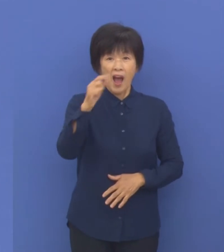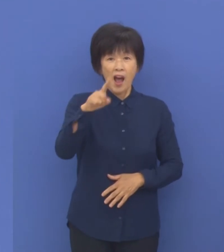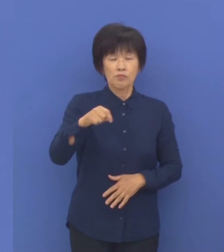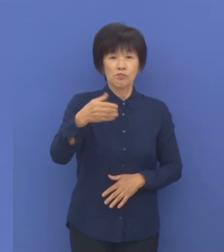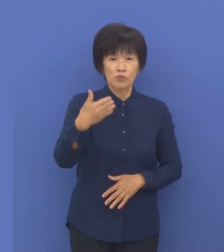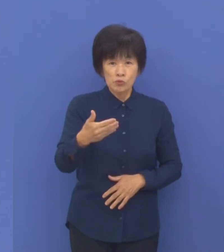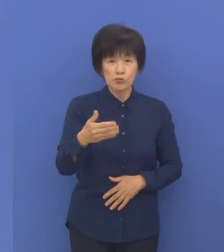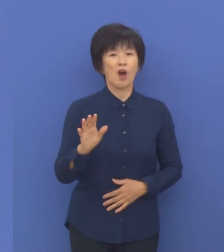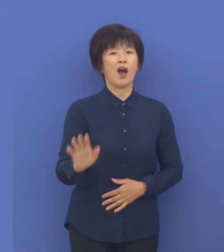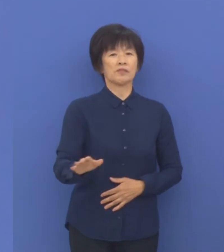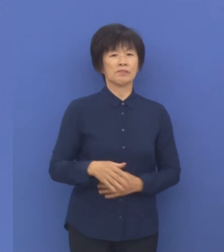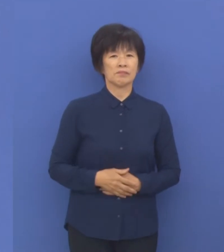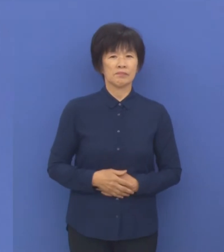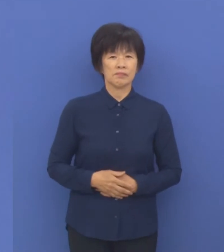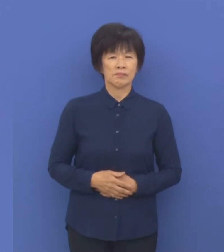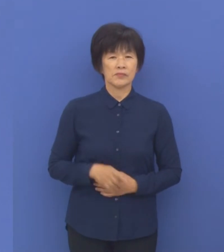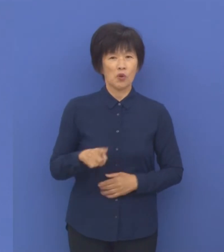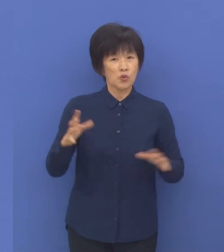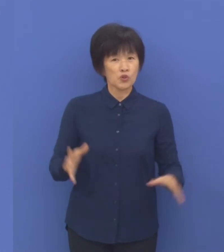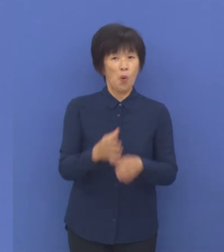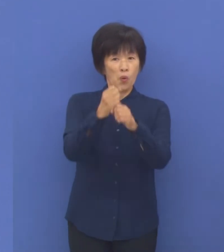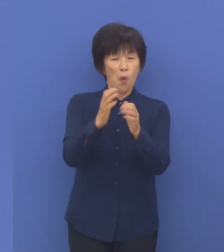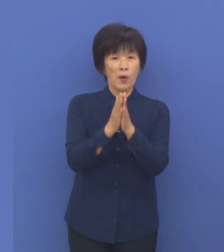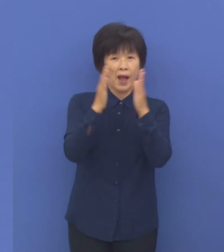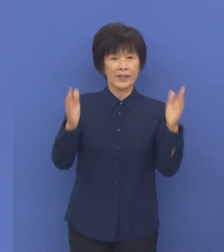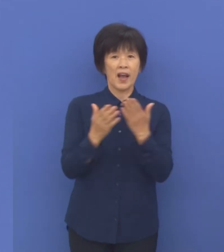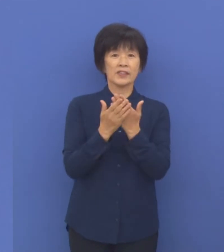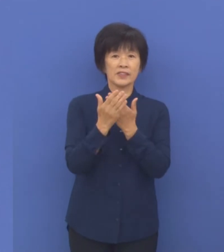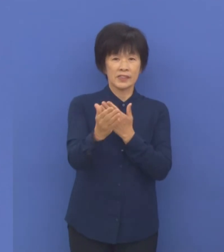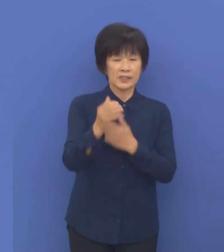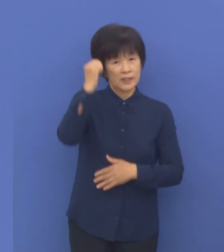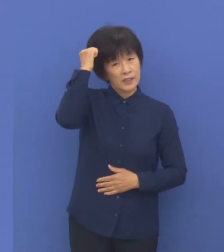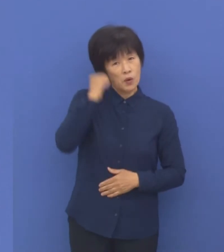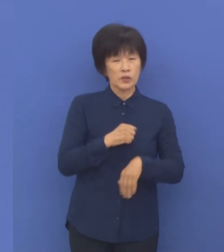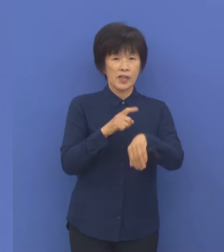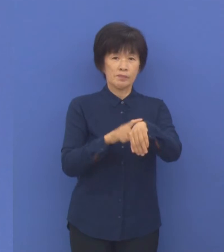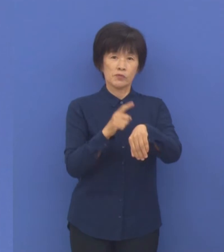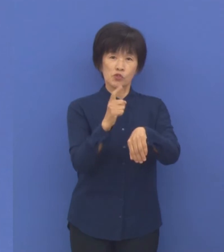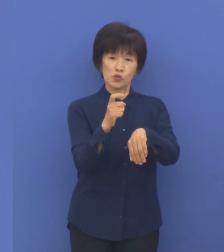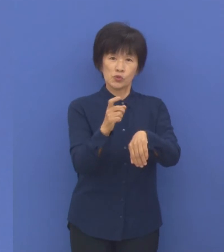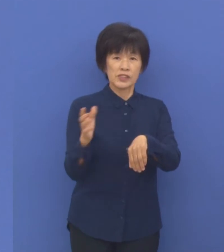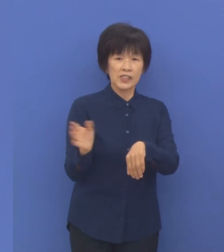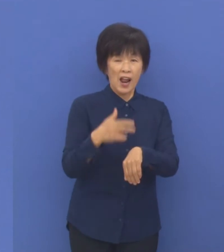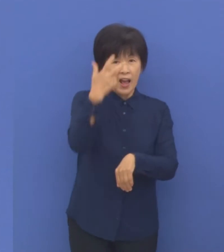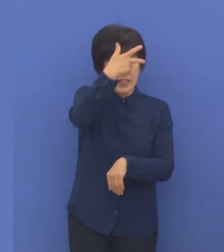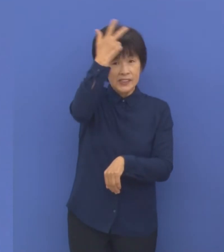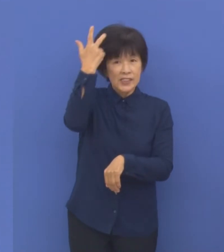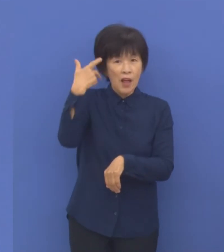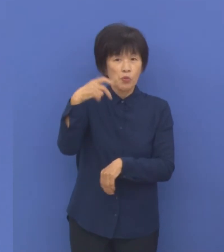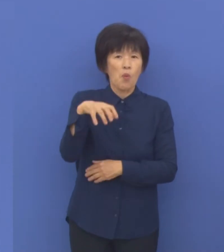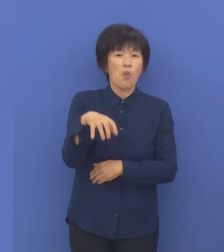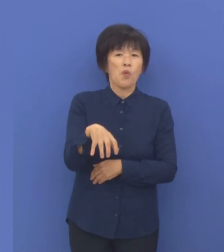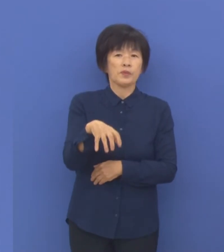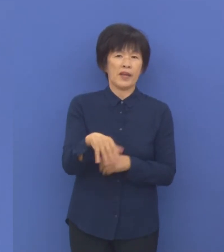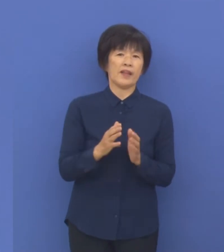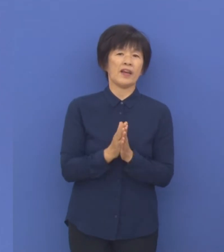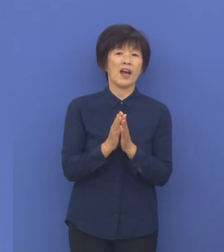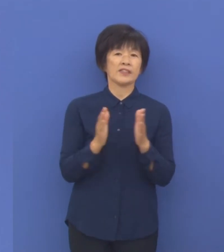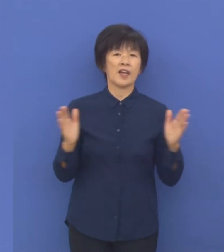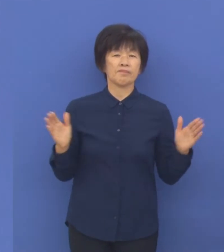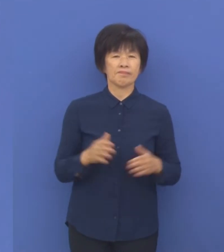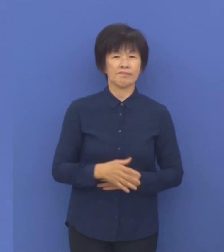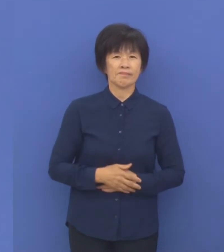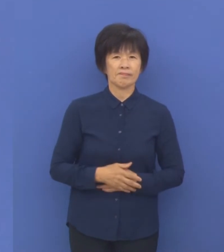ています本大会の総合開会式を午前10時からc ガット大村で開催し